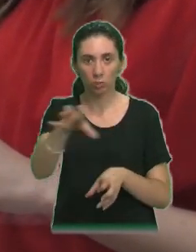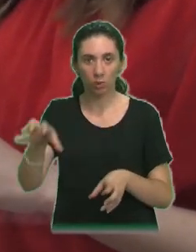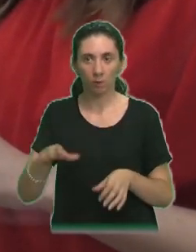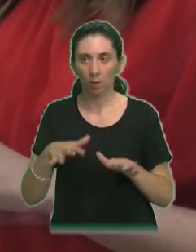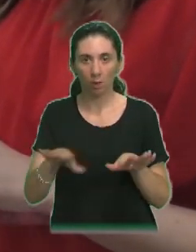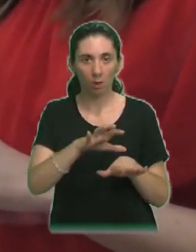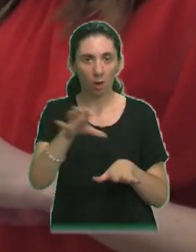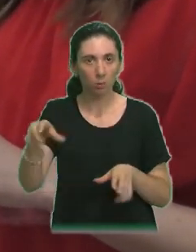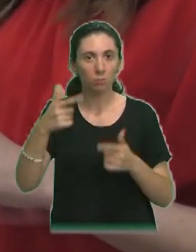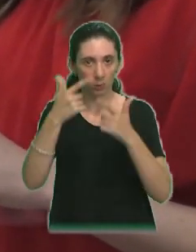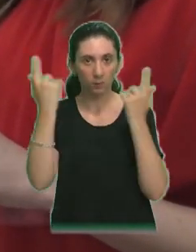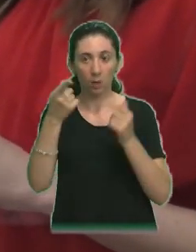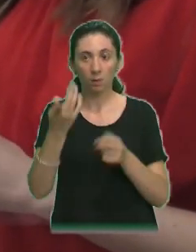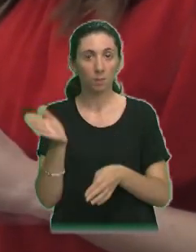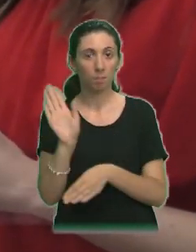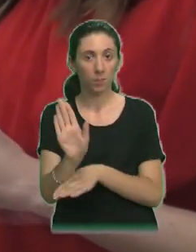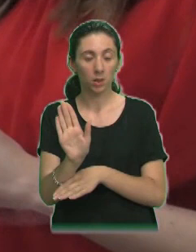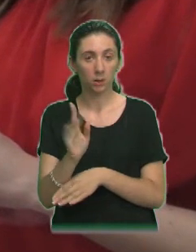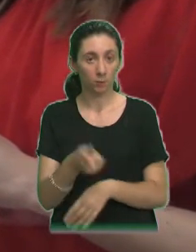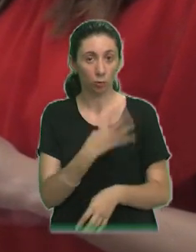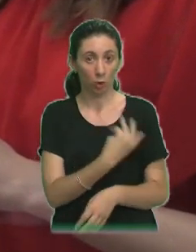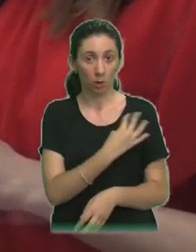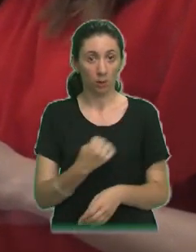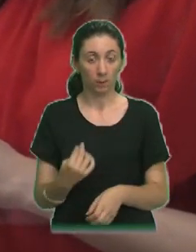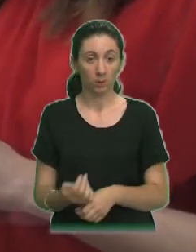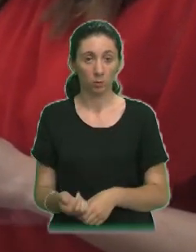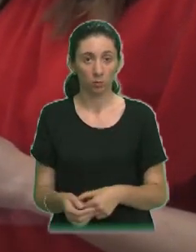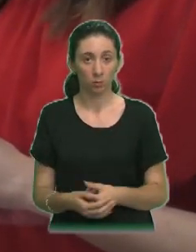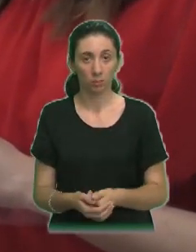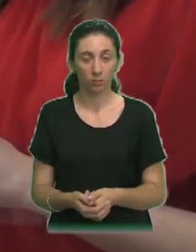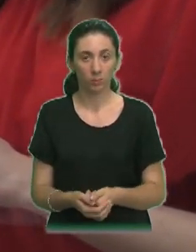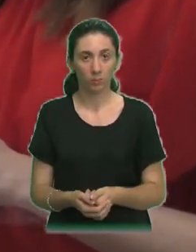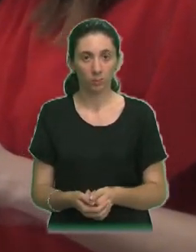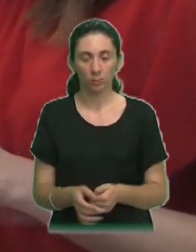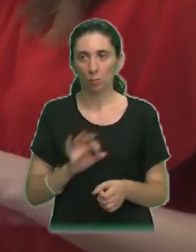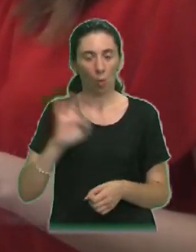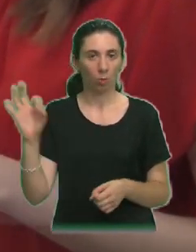i svjestan si da predstavljaš Hrvatsku.